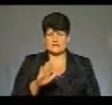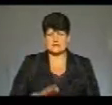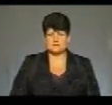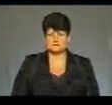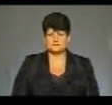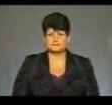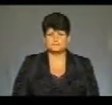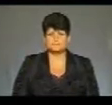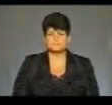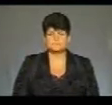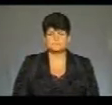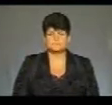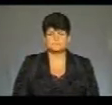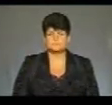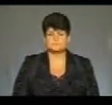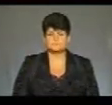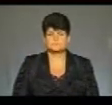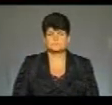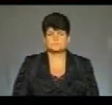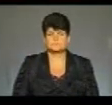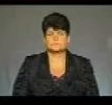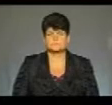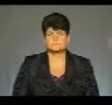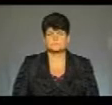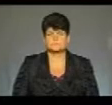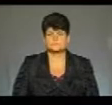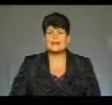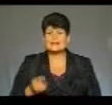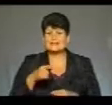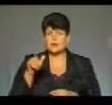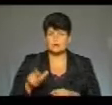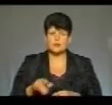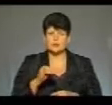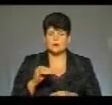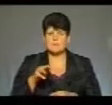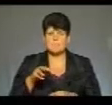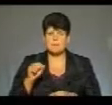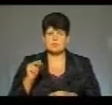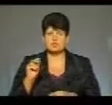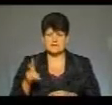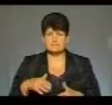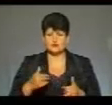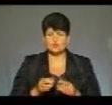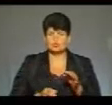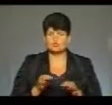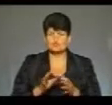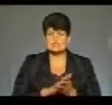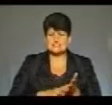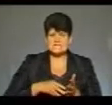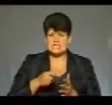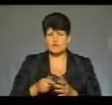Василь Панчук. Новини на Суспільному. Тернопіль. Тернополянка Юлія Мамчак звернулася до суду із позивною заявою в